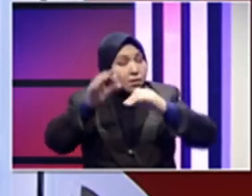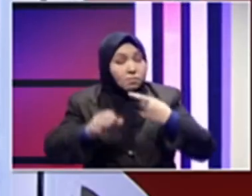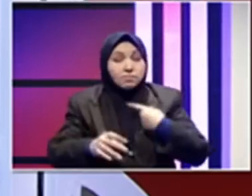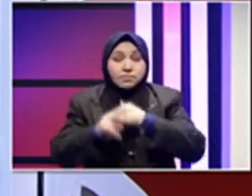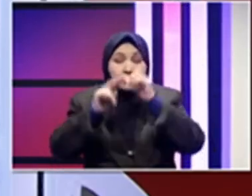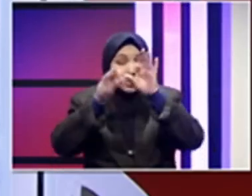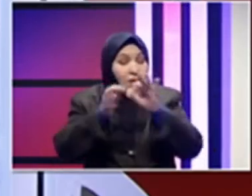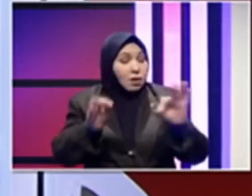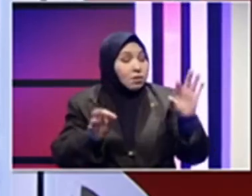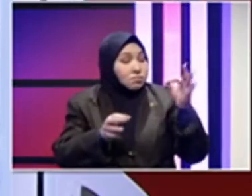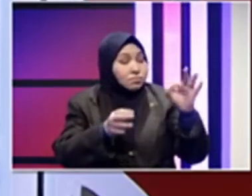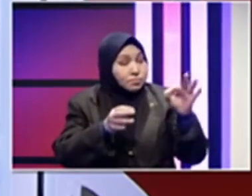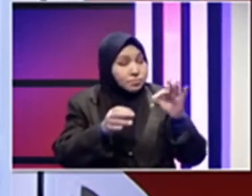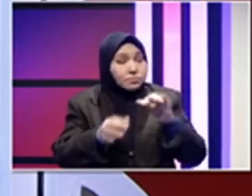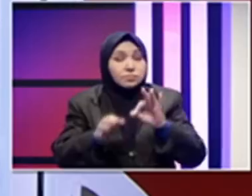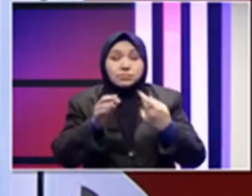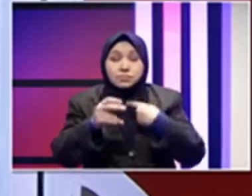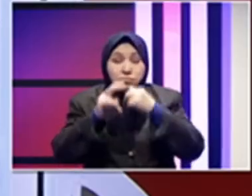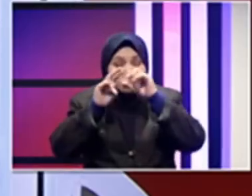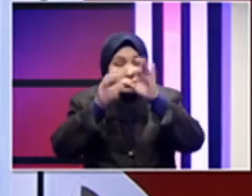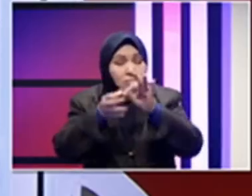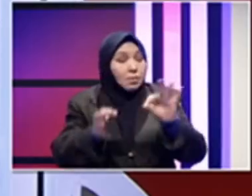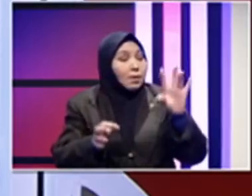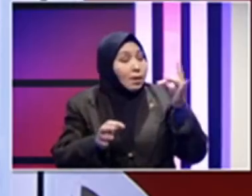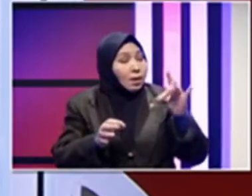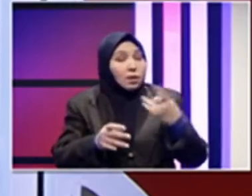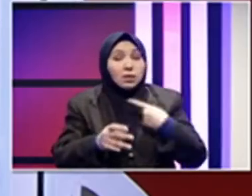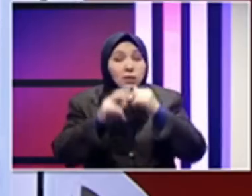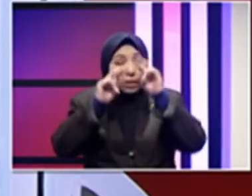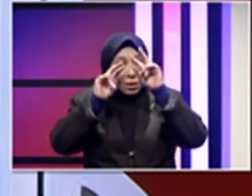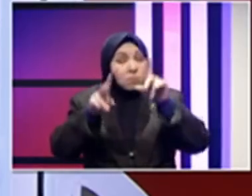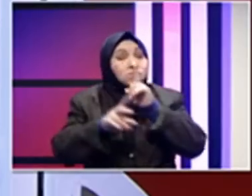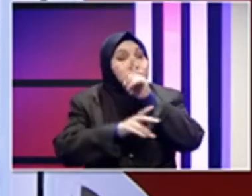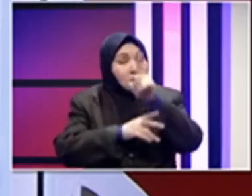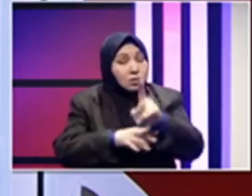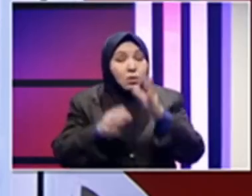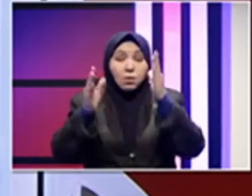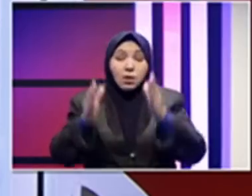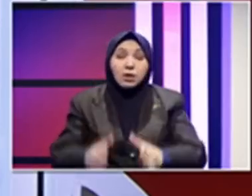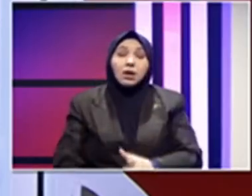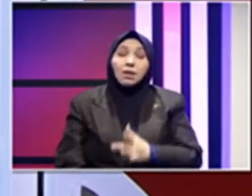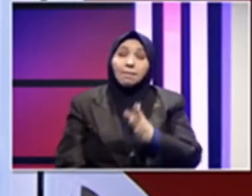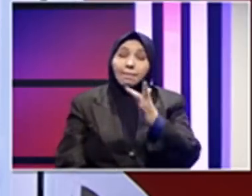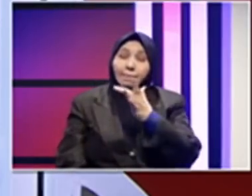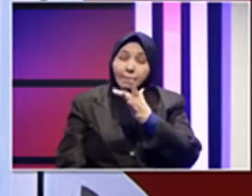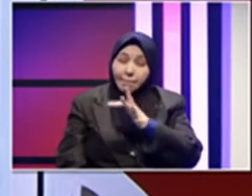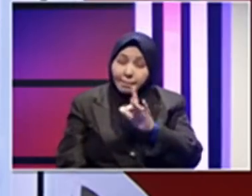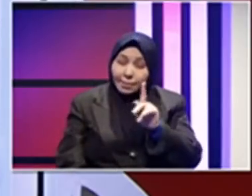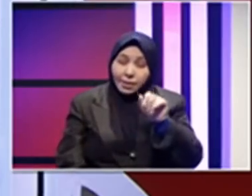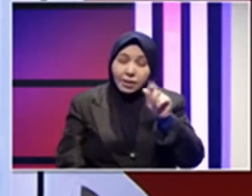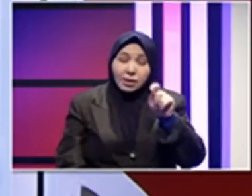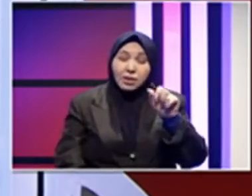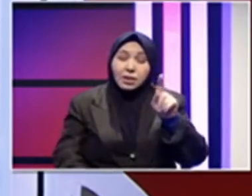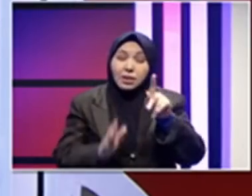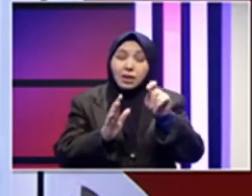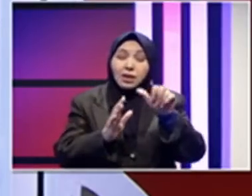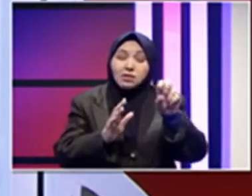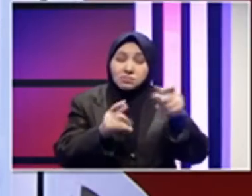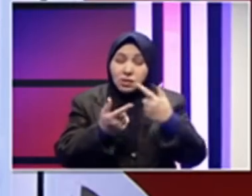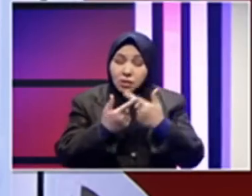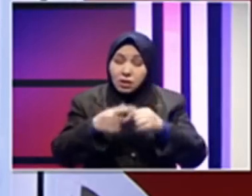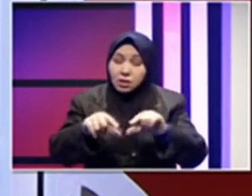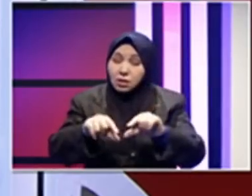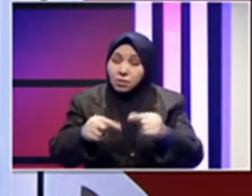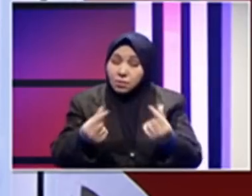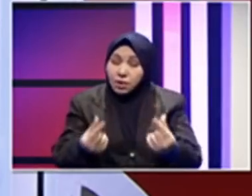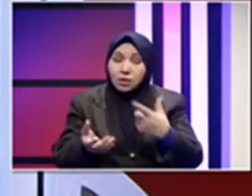kepada ayat yang ke-18 malam, kita melihat bahawa sebenarnya orang-orang yang terkesan dengan peringatan daripada daripada Al-Quran ini adalah